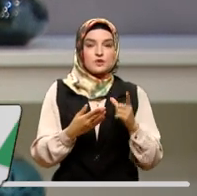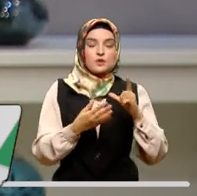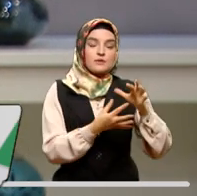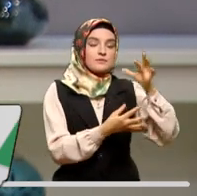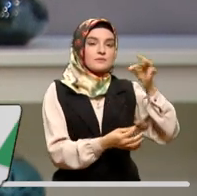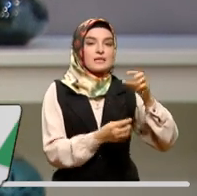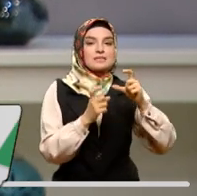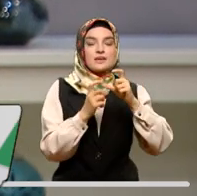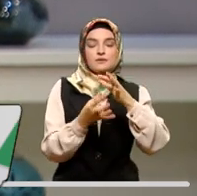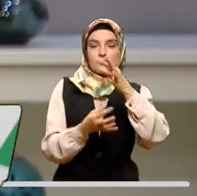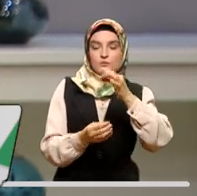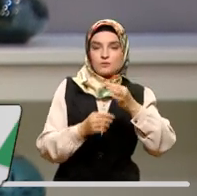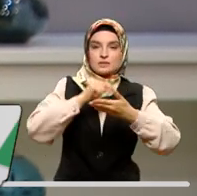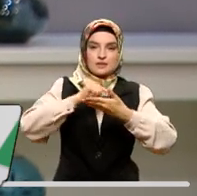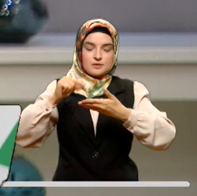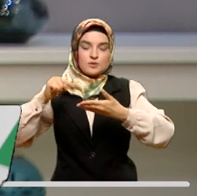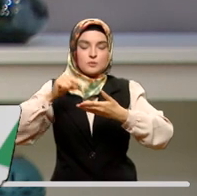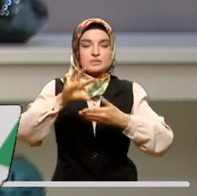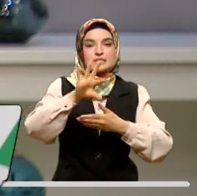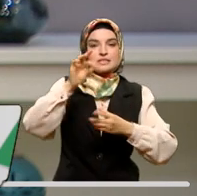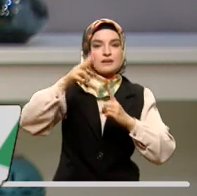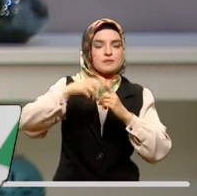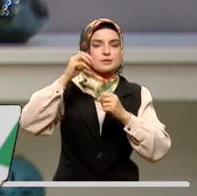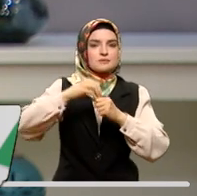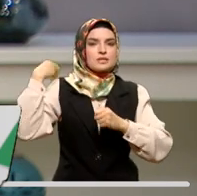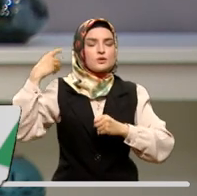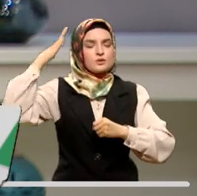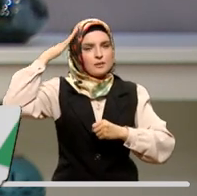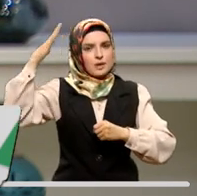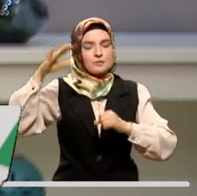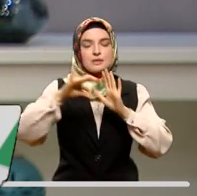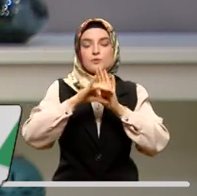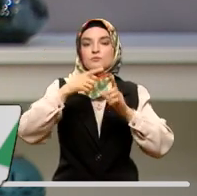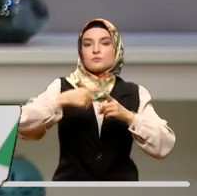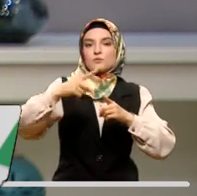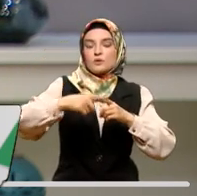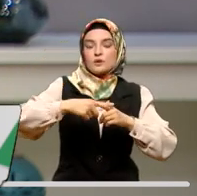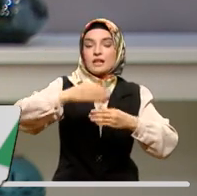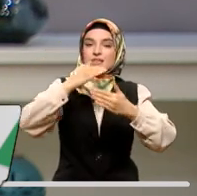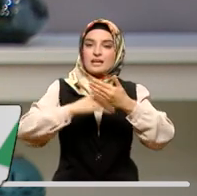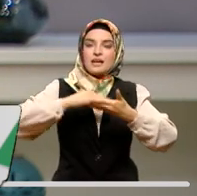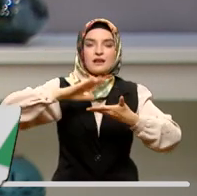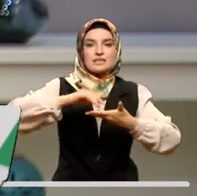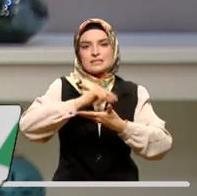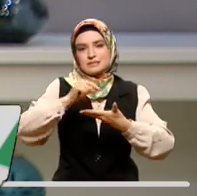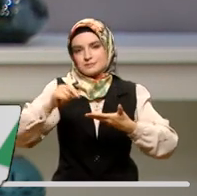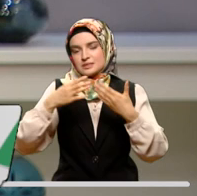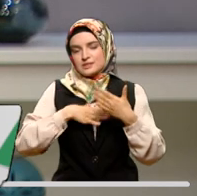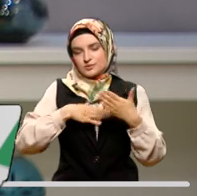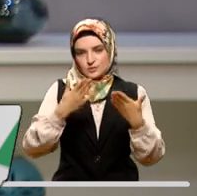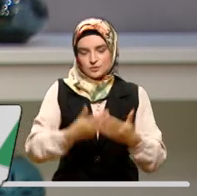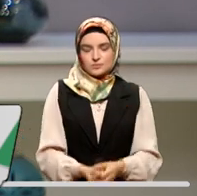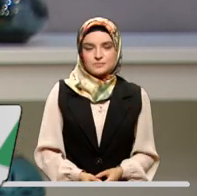almış. Bu kitabın çekilişine katılmak için Yeni Güne Merhaba TV Instagram hesabımızda paylaştığımız son gönderinin altına arkadaşlarınızı etiketlemenizi